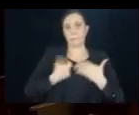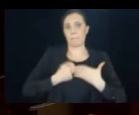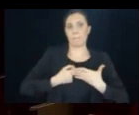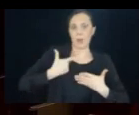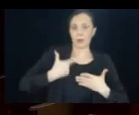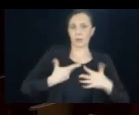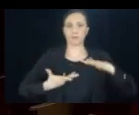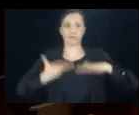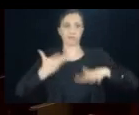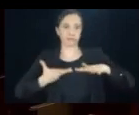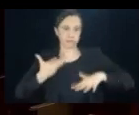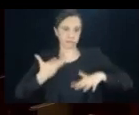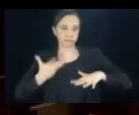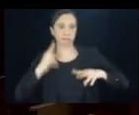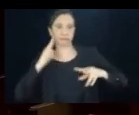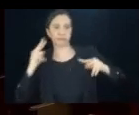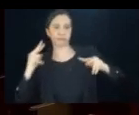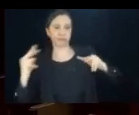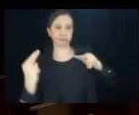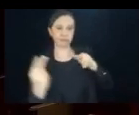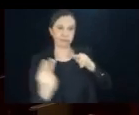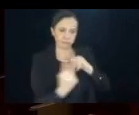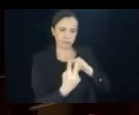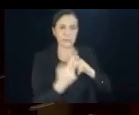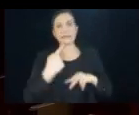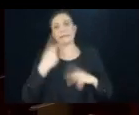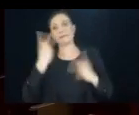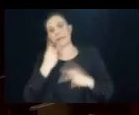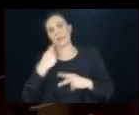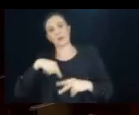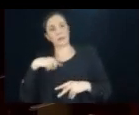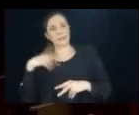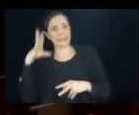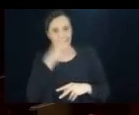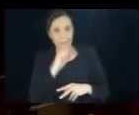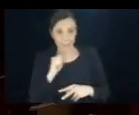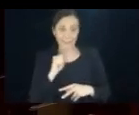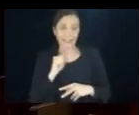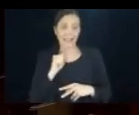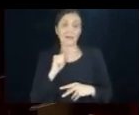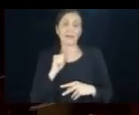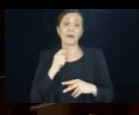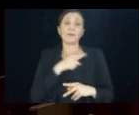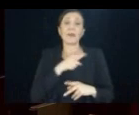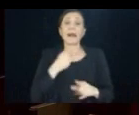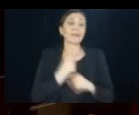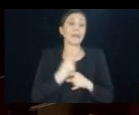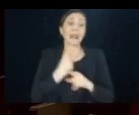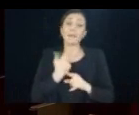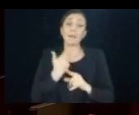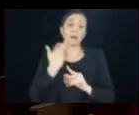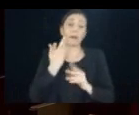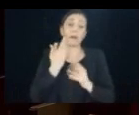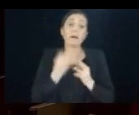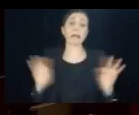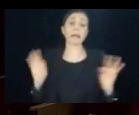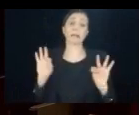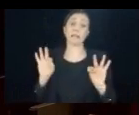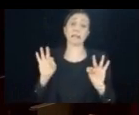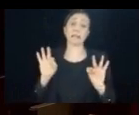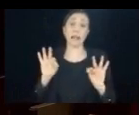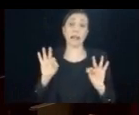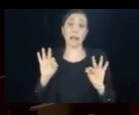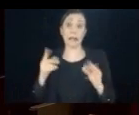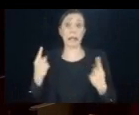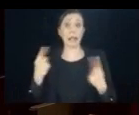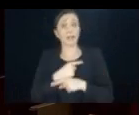tutta l'importanza da tanti punti di vista che possiamo capire, di rispettare quello che poi al singolo cittadino viene